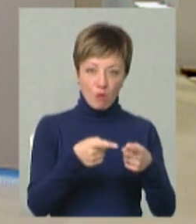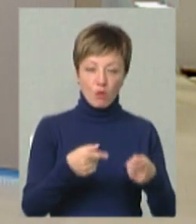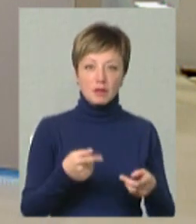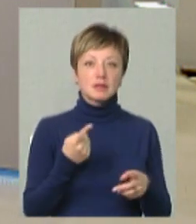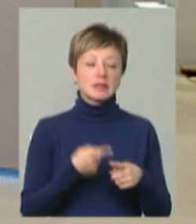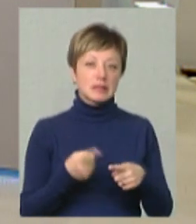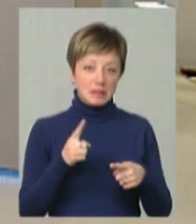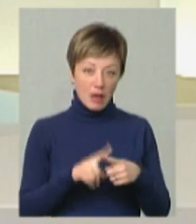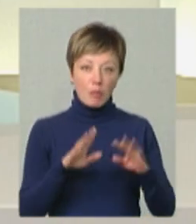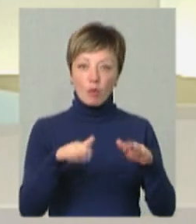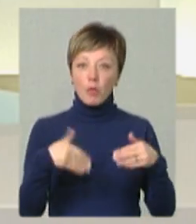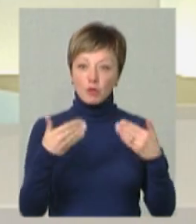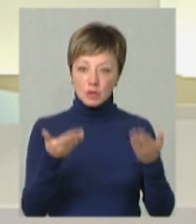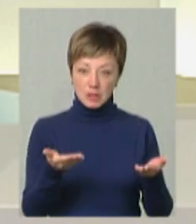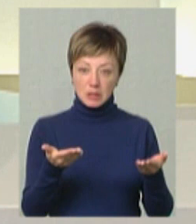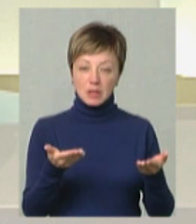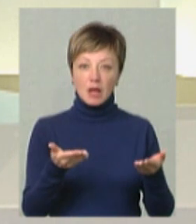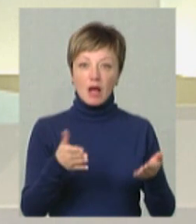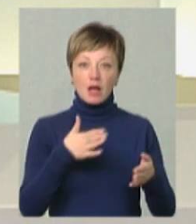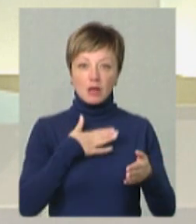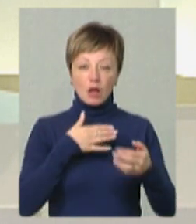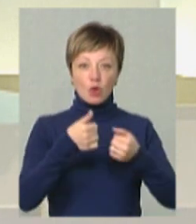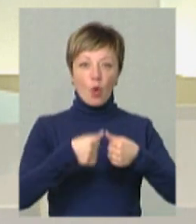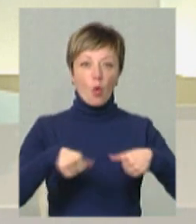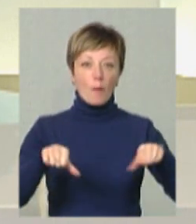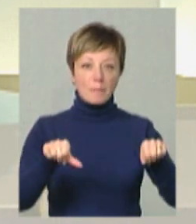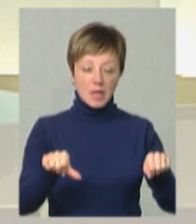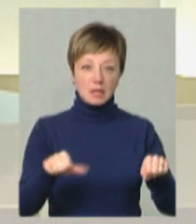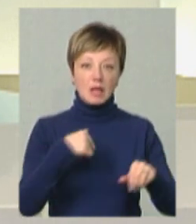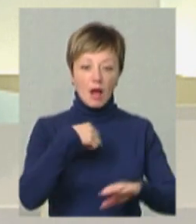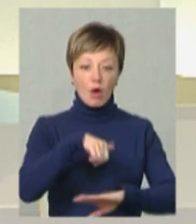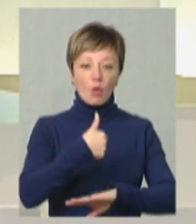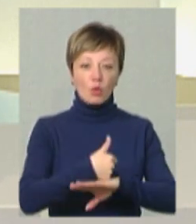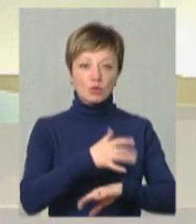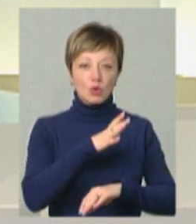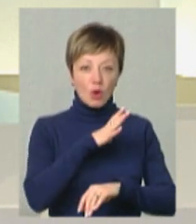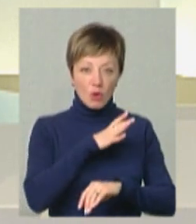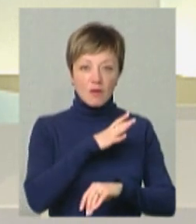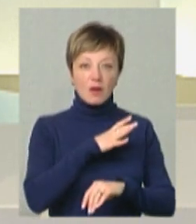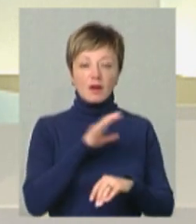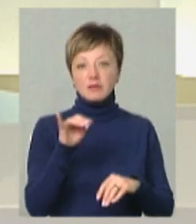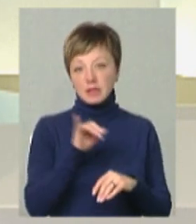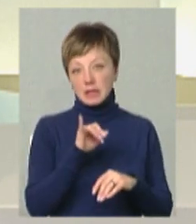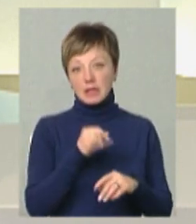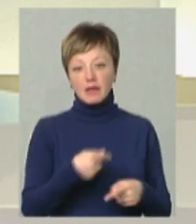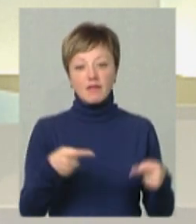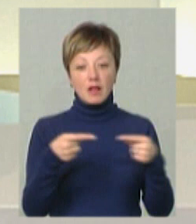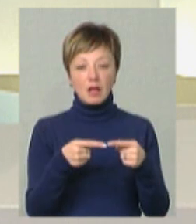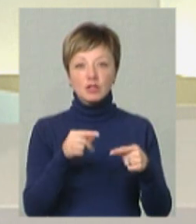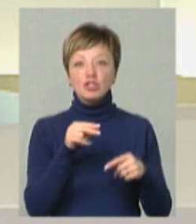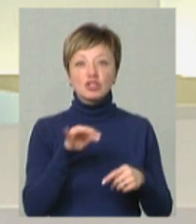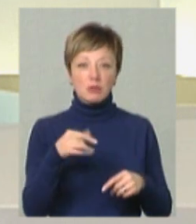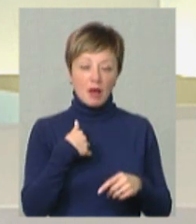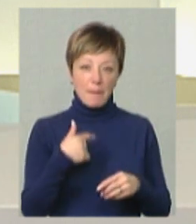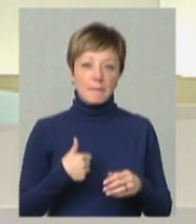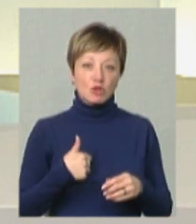Це пропозиція тієї топонімічної комісії, яку я очолював, і, власне, чим дуже